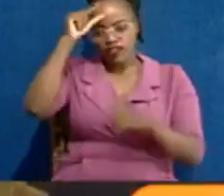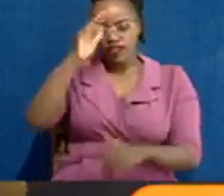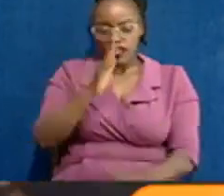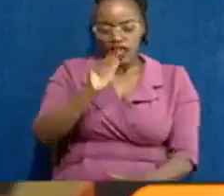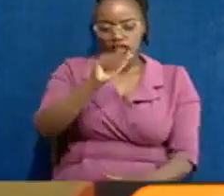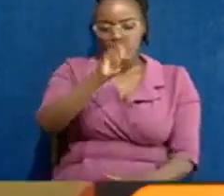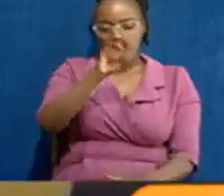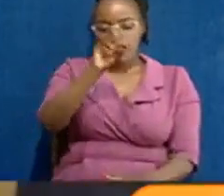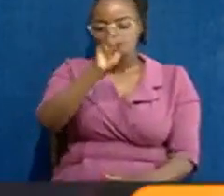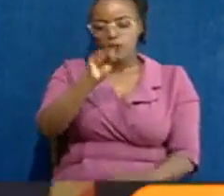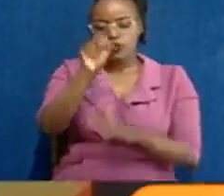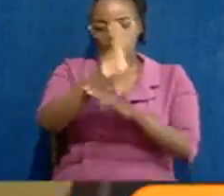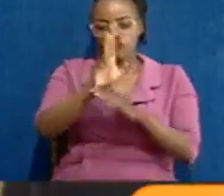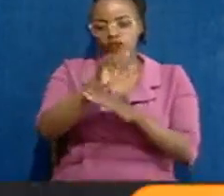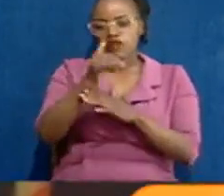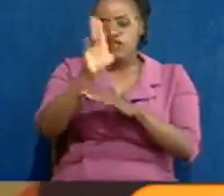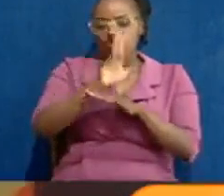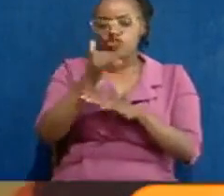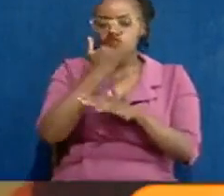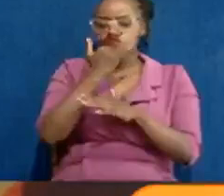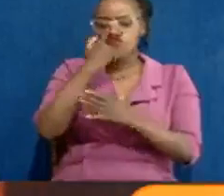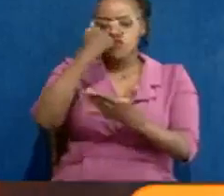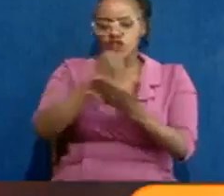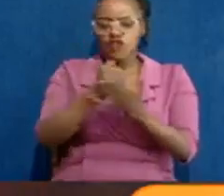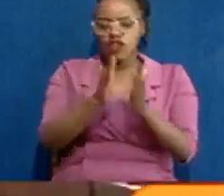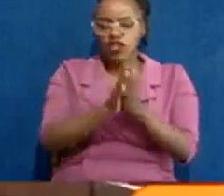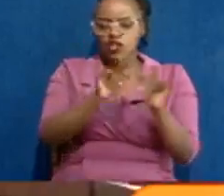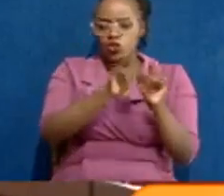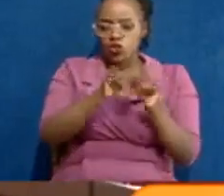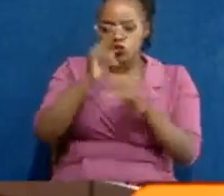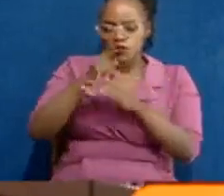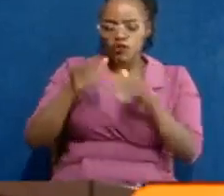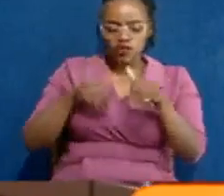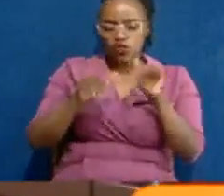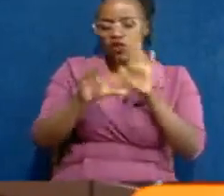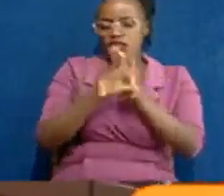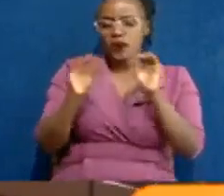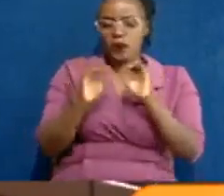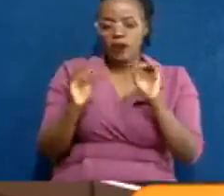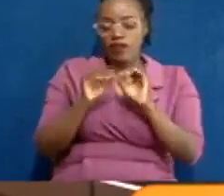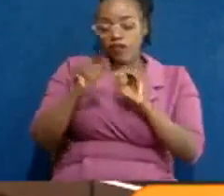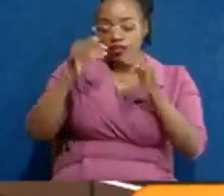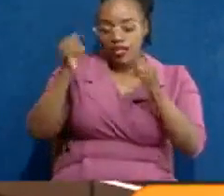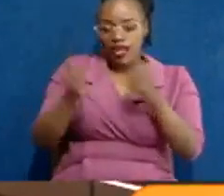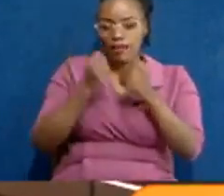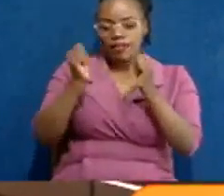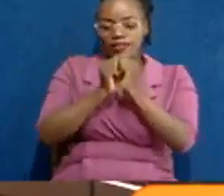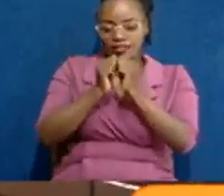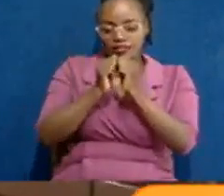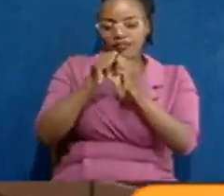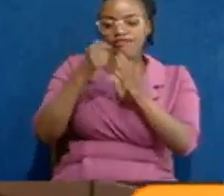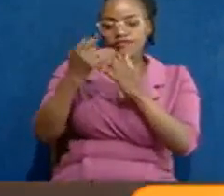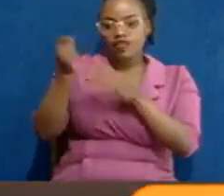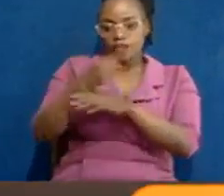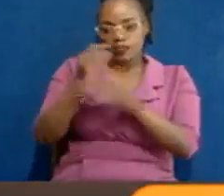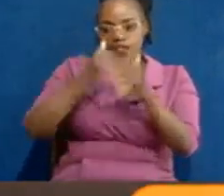Nyaribo ikiwemo utumizi mbaya wa ofisi, utovu wa nidhamu na kukiuka sheria. Hatua hii inajiri takriban miezi 10 baada ya gavana